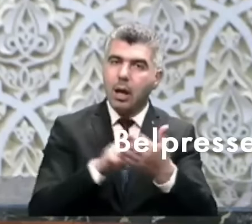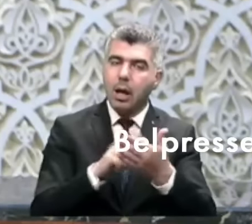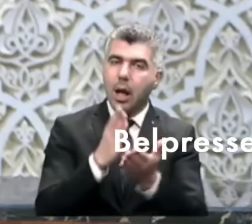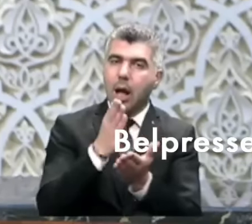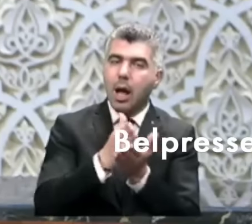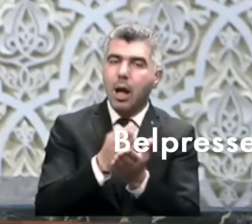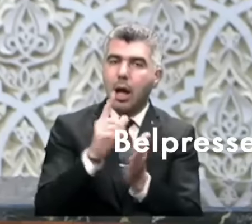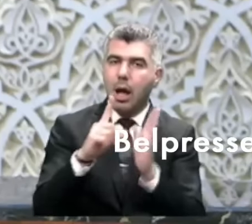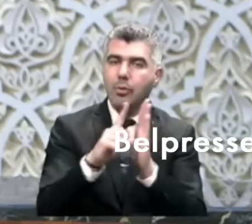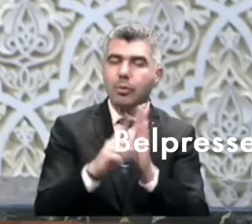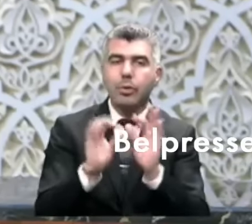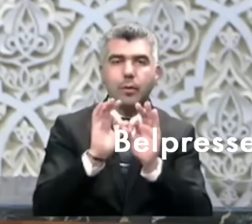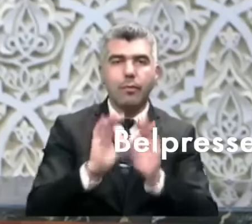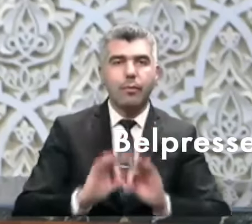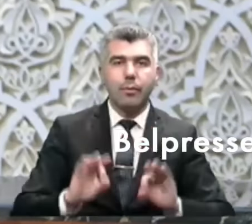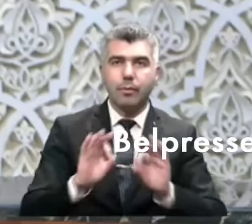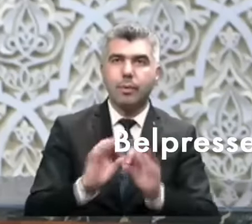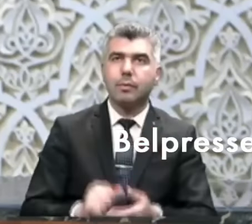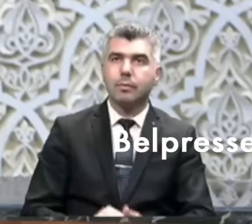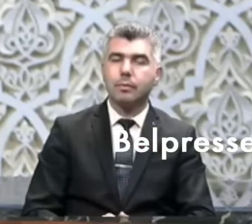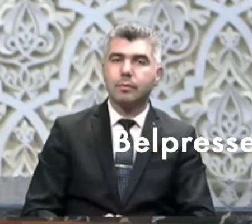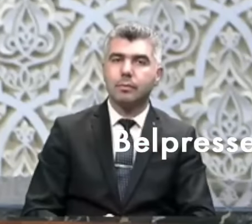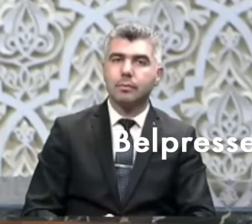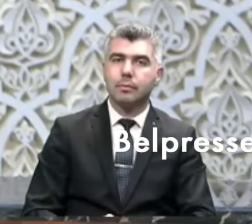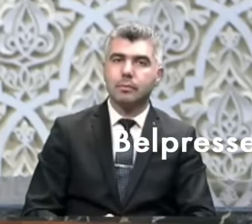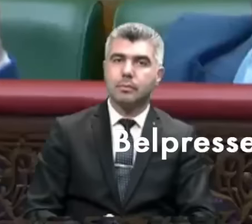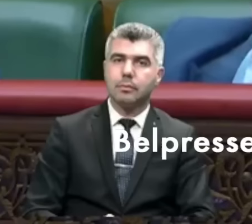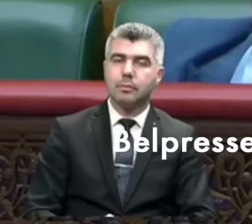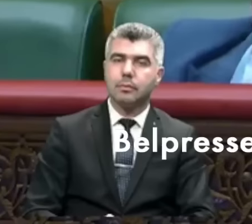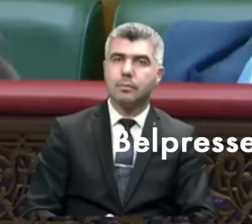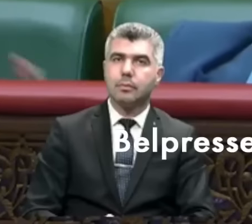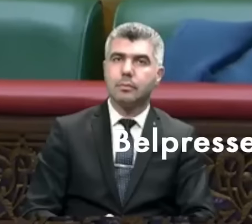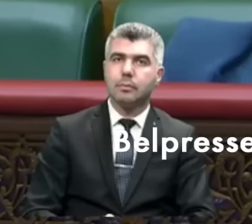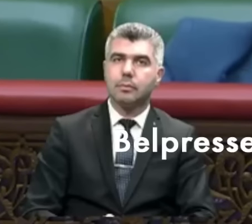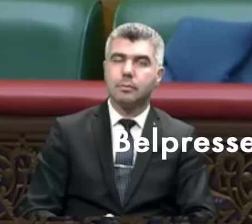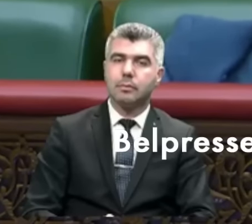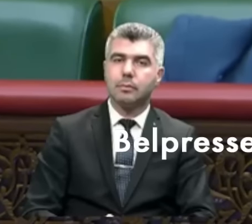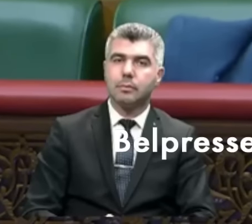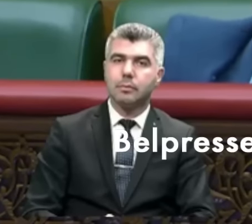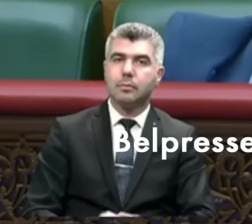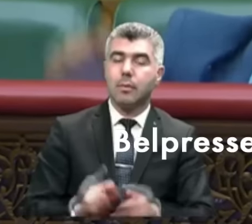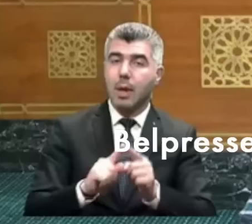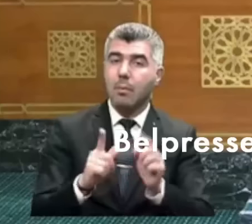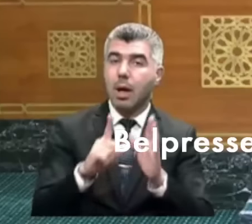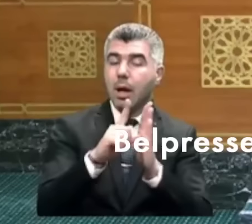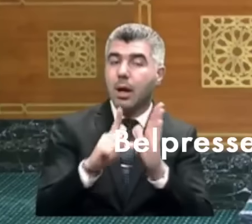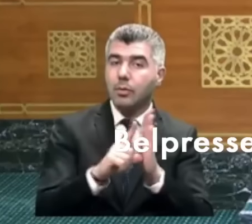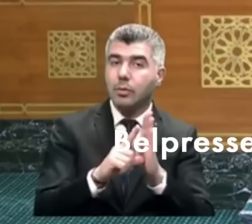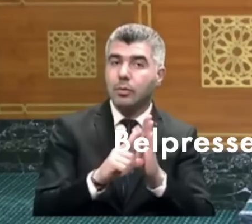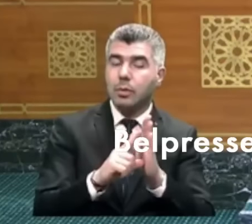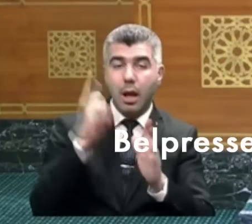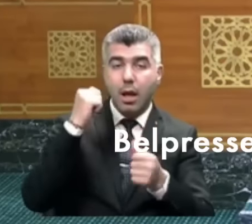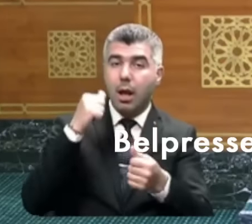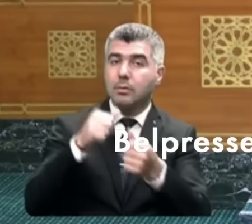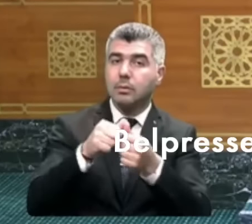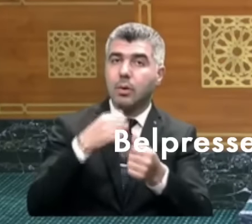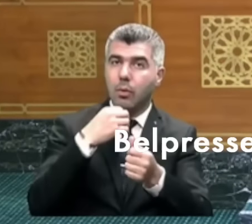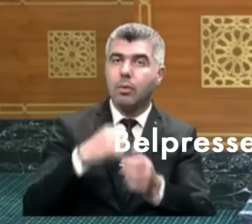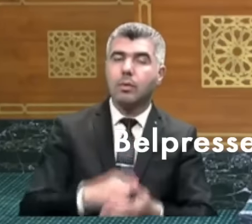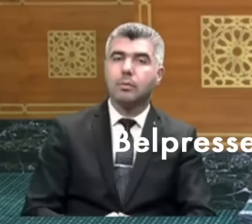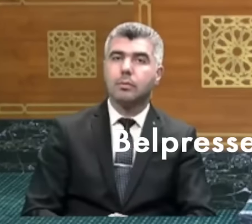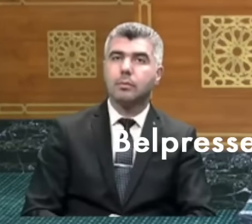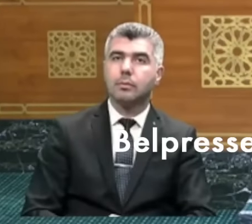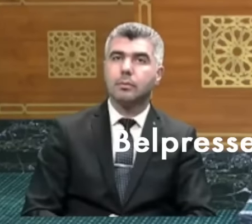ولكن الاشياء اللي حنا استاذه الله يخليك الله يخليك ا استاذه وما غ تزايدي معايا في القانون استاذه انا ذكرتك به وانا كحيل لك عليه